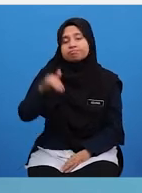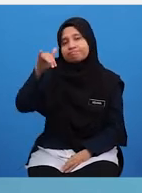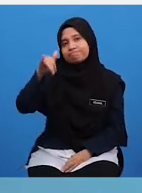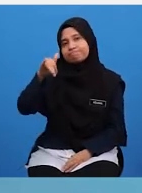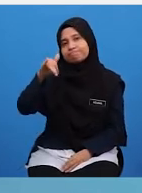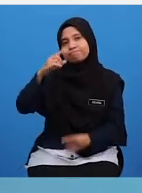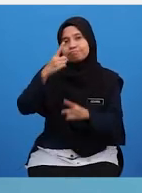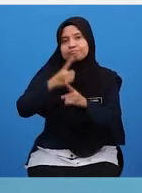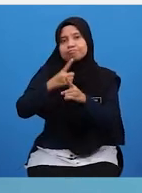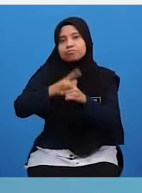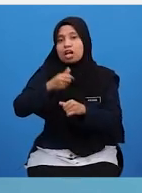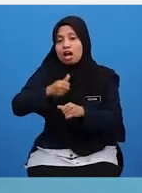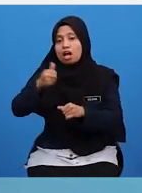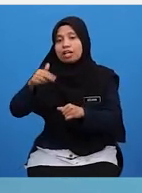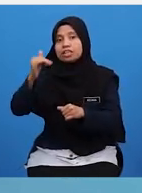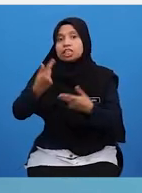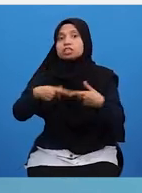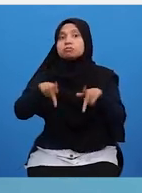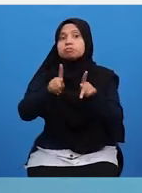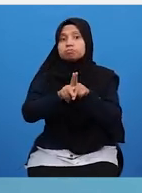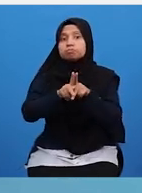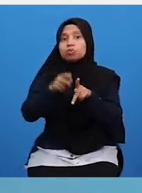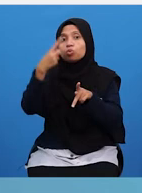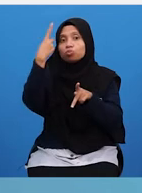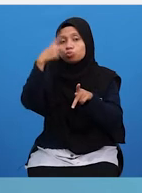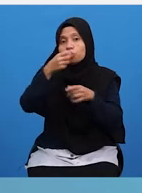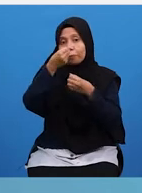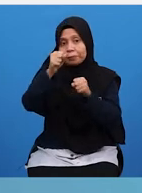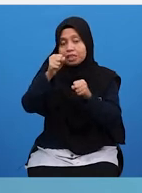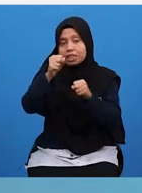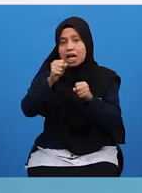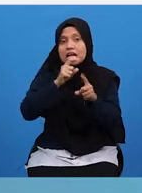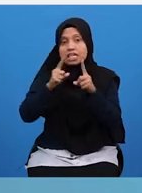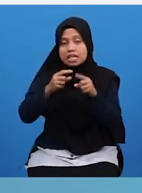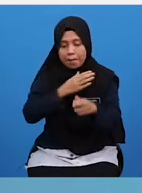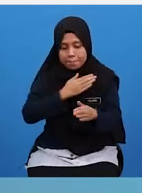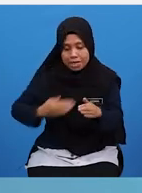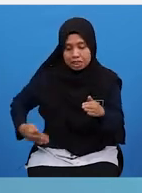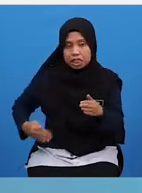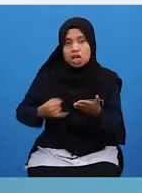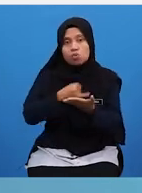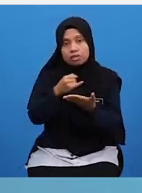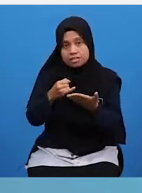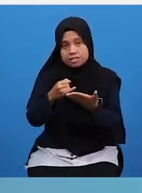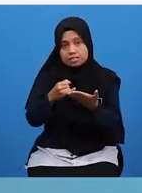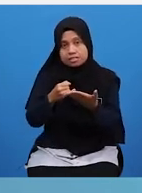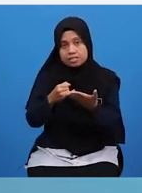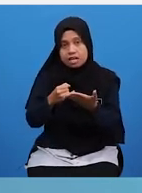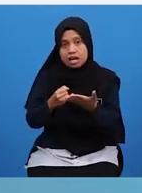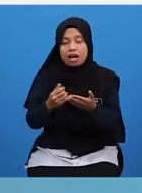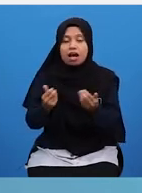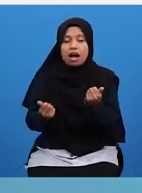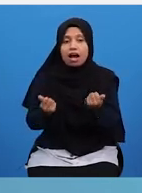Ya, betul. Alatan yang diperlukan bagi penyediaan lilin batik lukis ialah